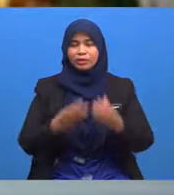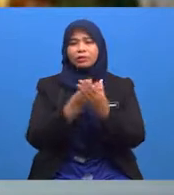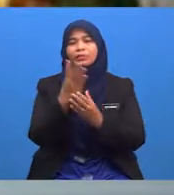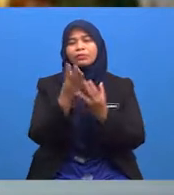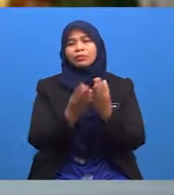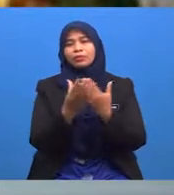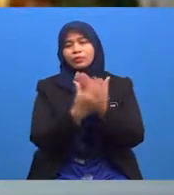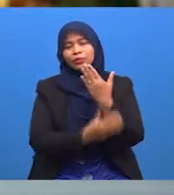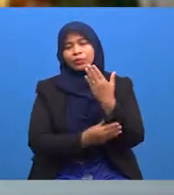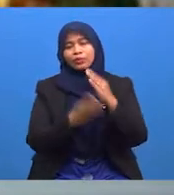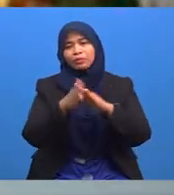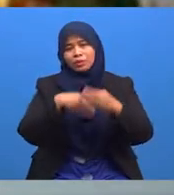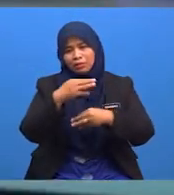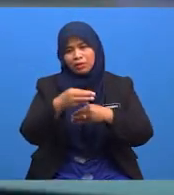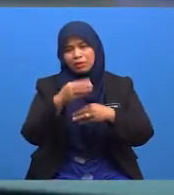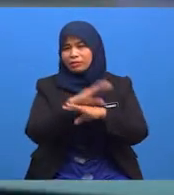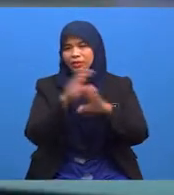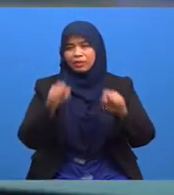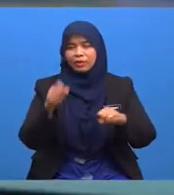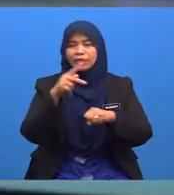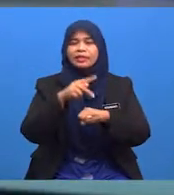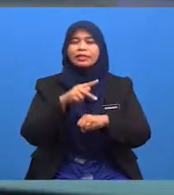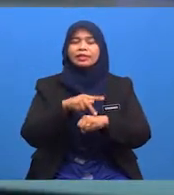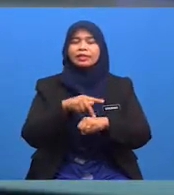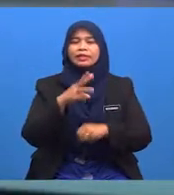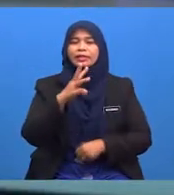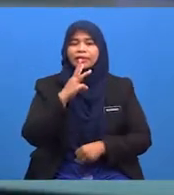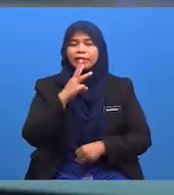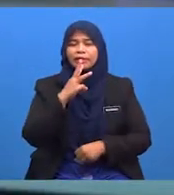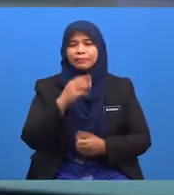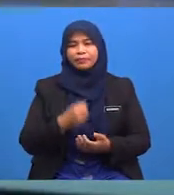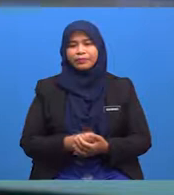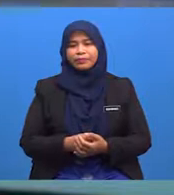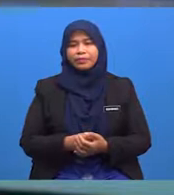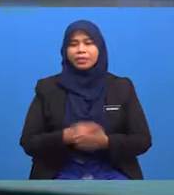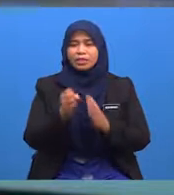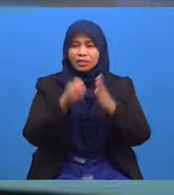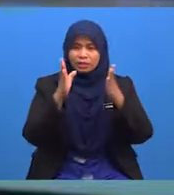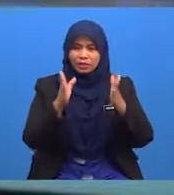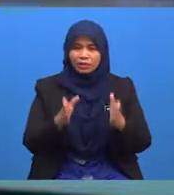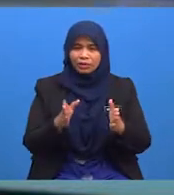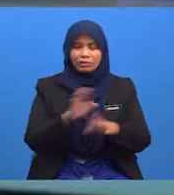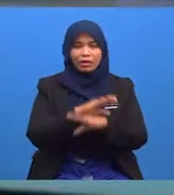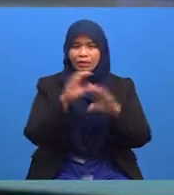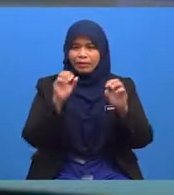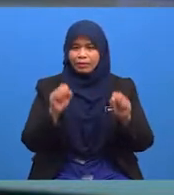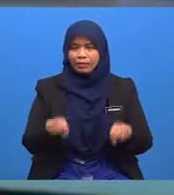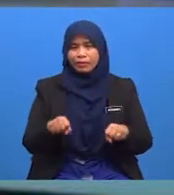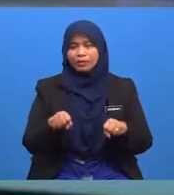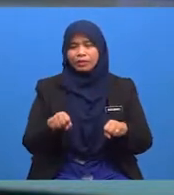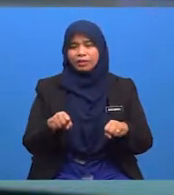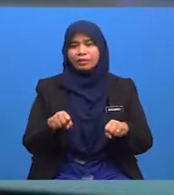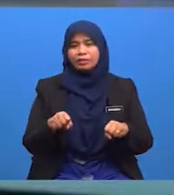dan tidak boleh terkena air. Dalam keadaan ini, seseorang tidak boleh